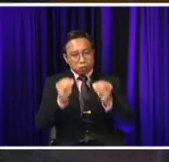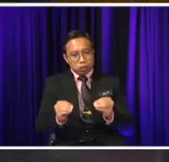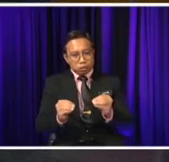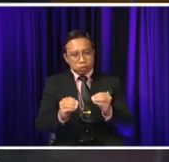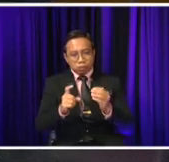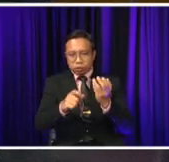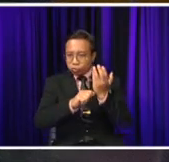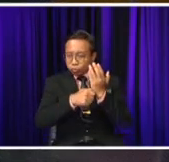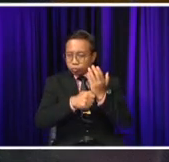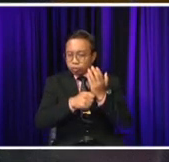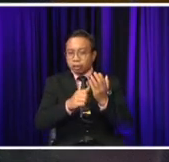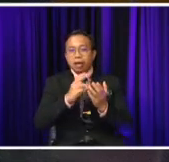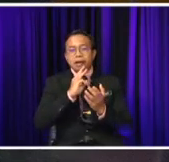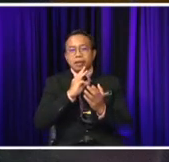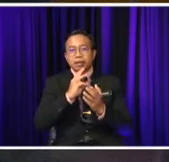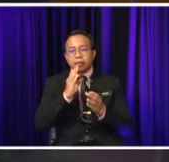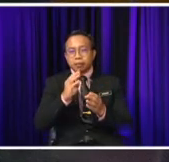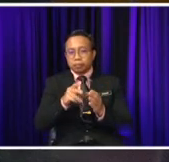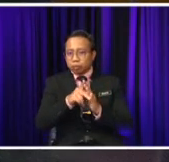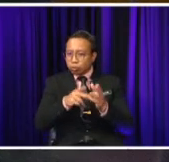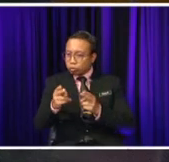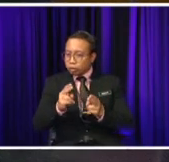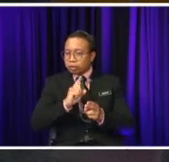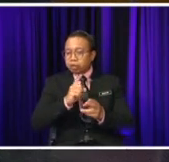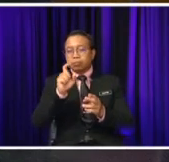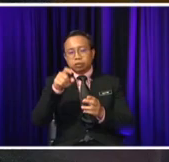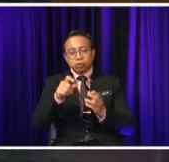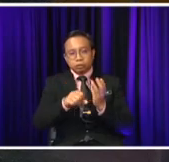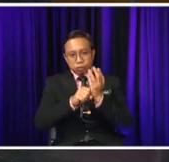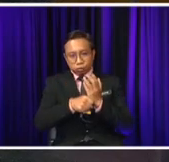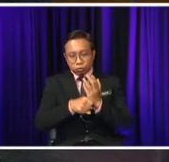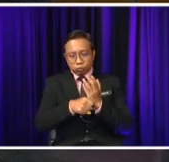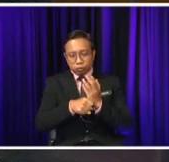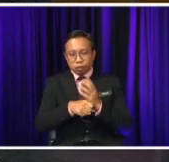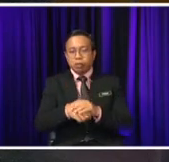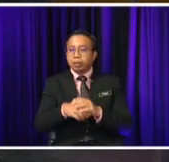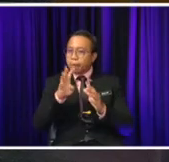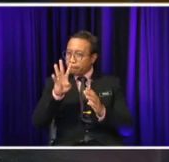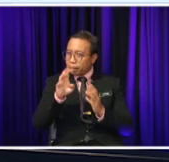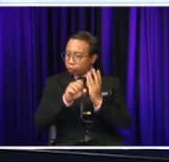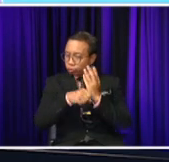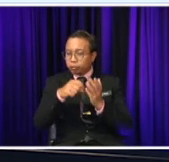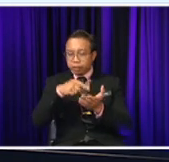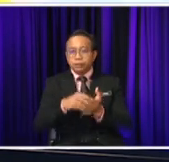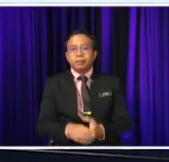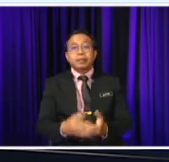air begitulah pengurusan Islam pelukan kepada sumber Alquran Hadis ijma dan juga